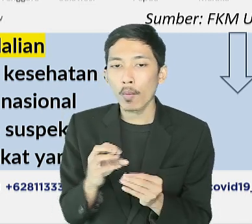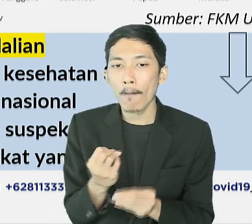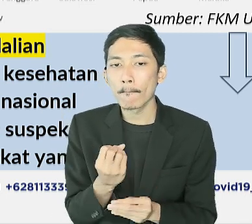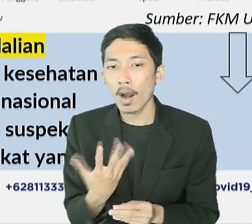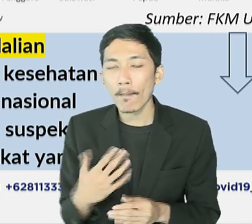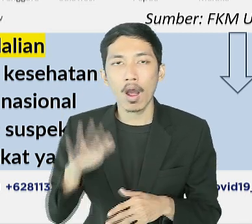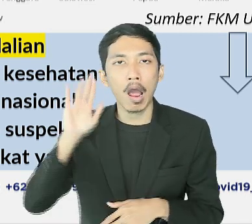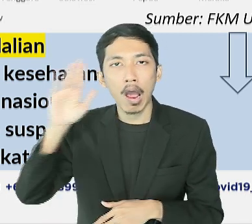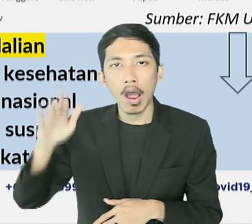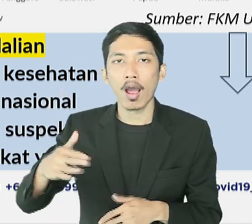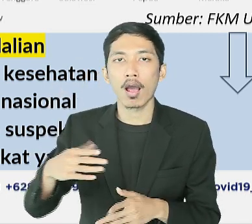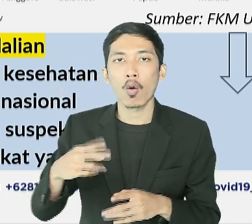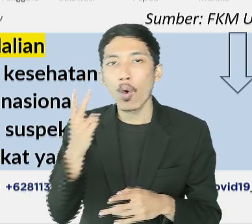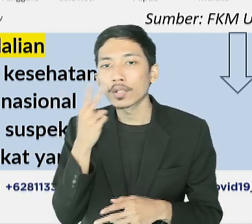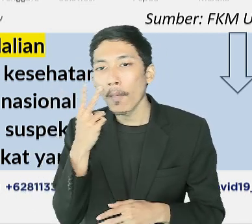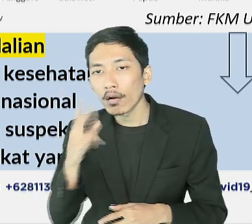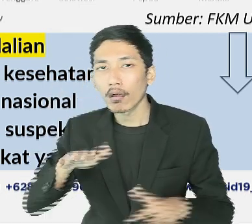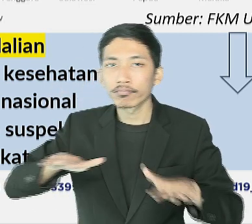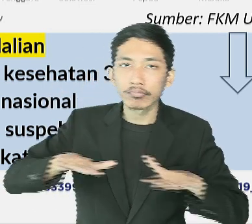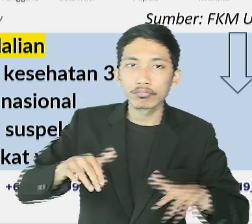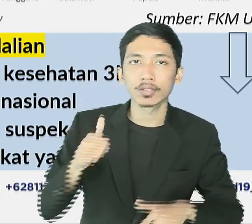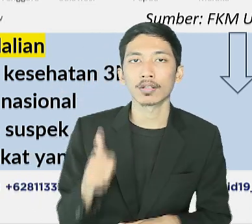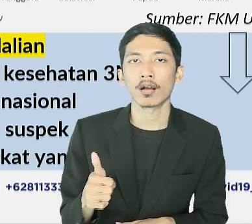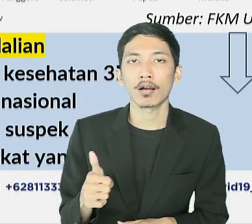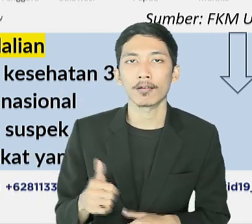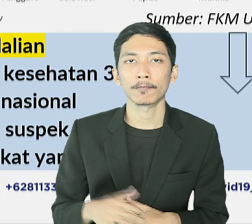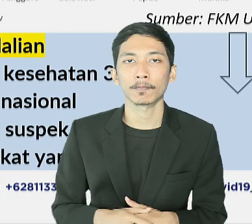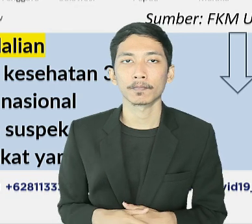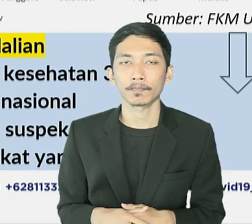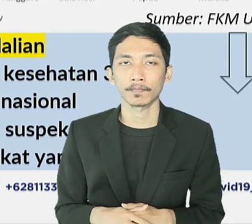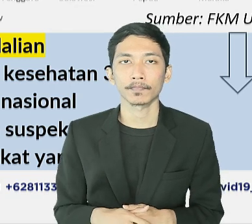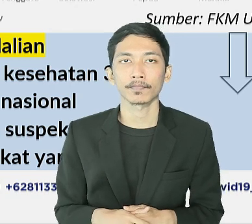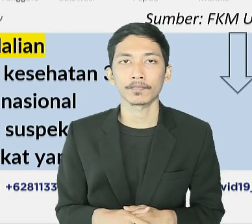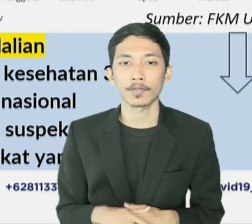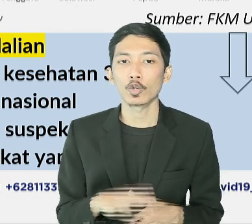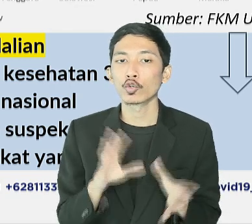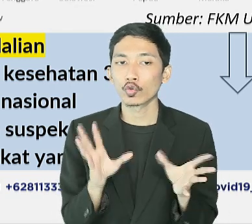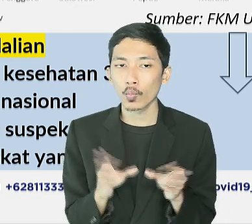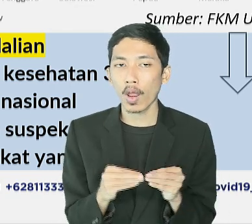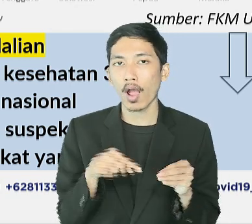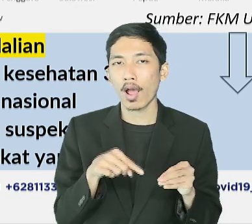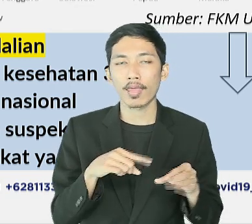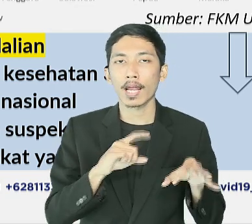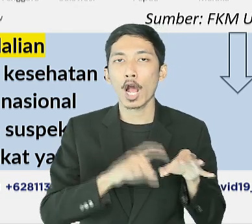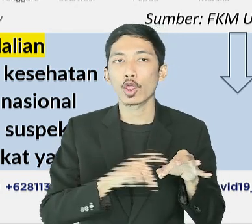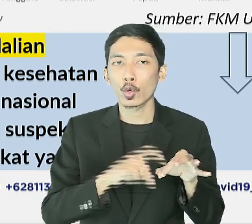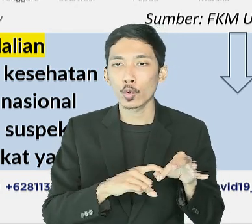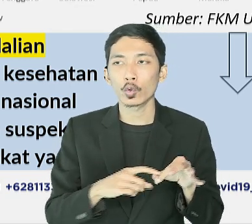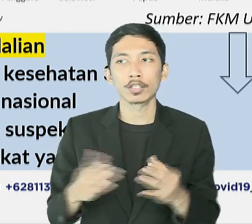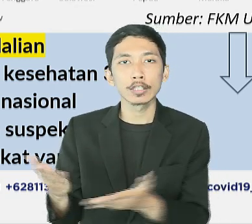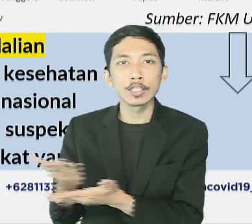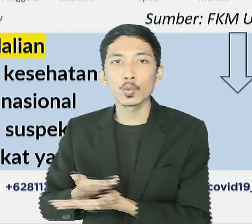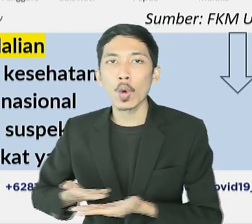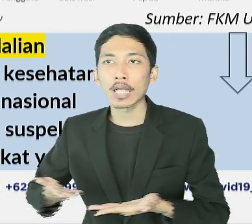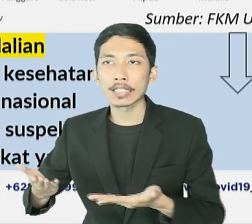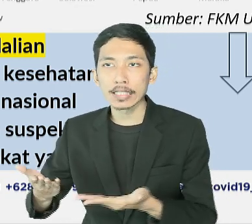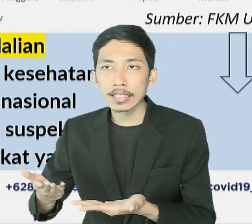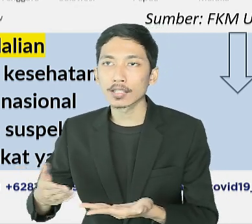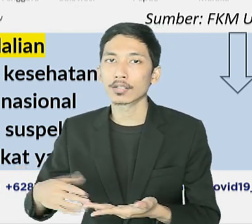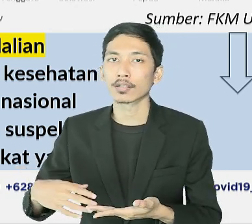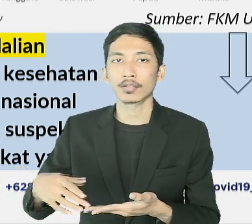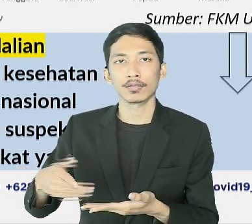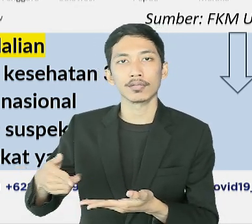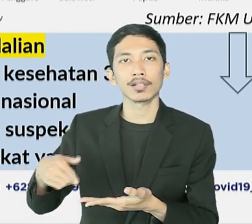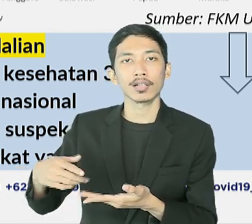Besar reproduction number akan sangat tergantung kepada karakteristik maupun lingkungan di sekitar organisme